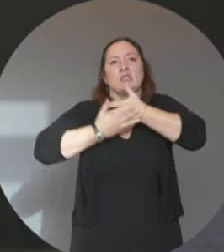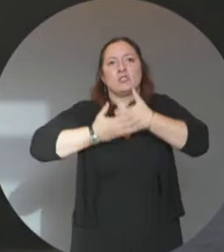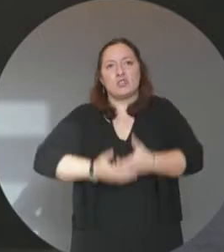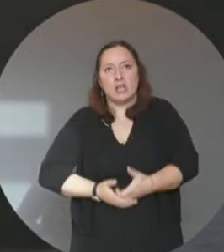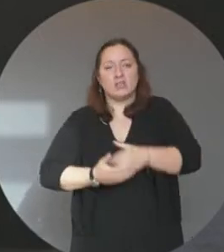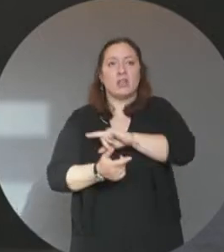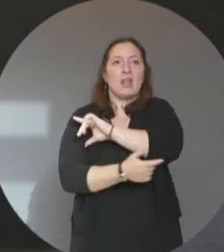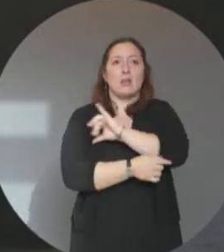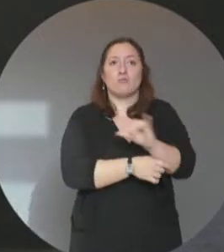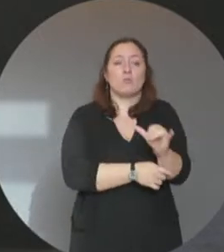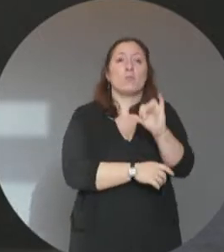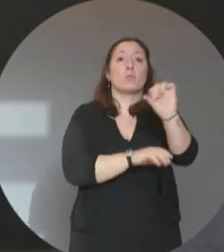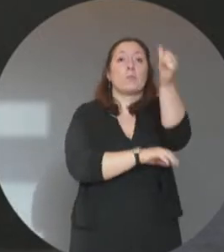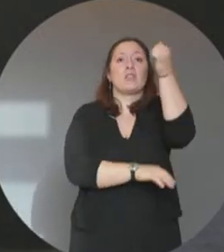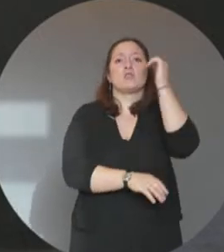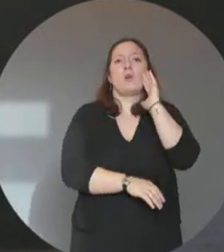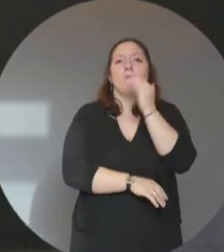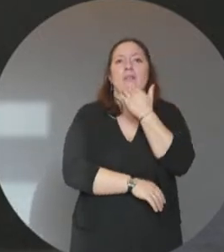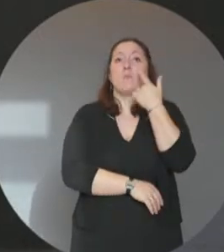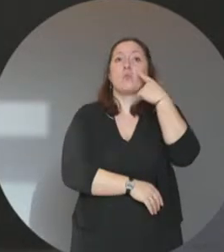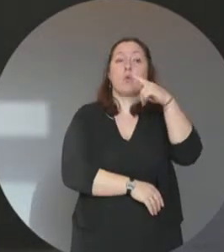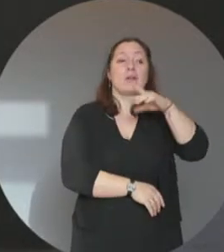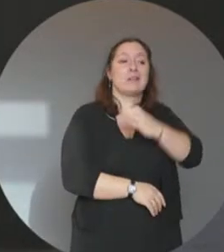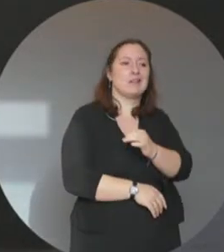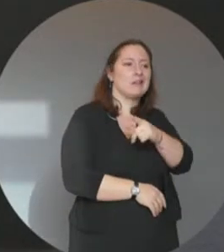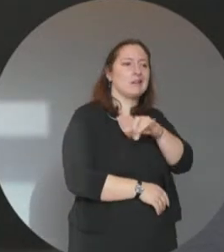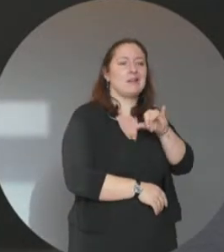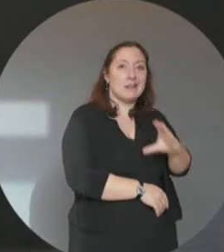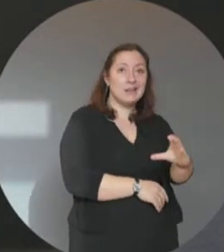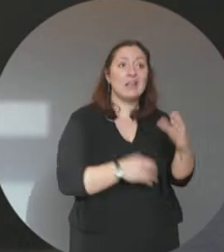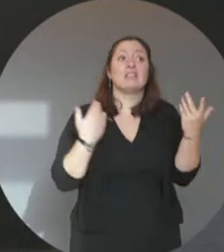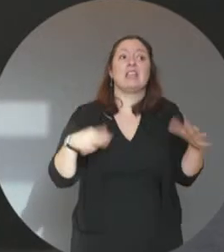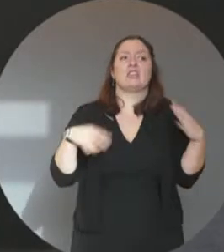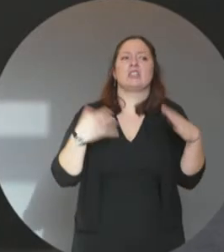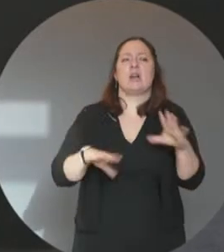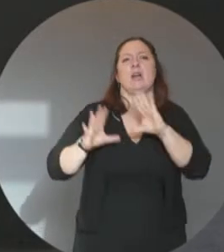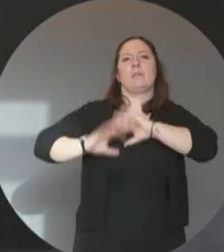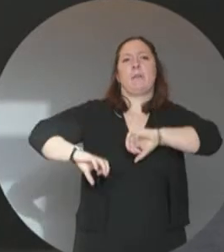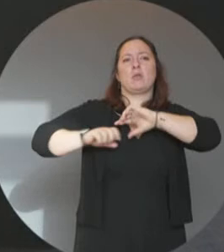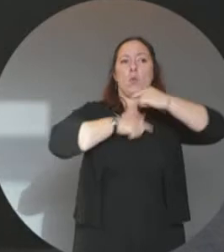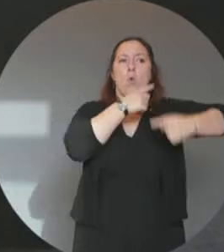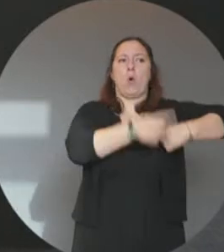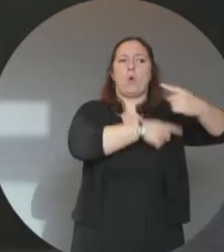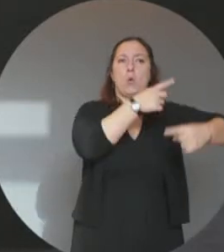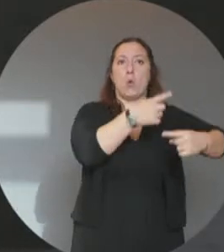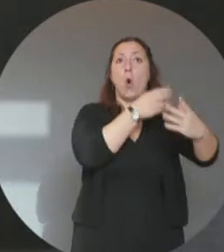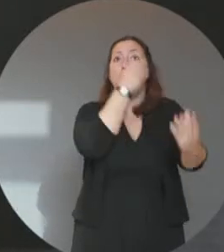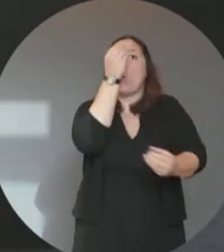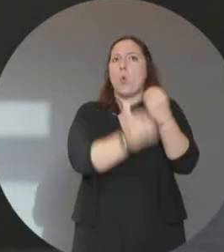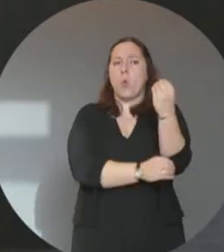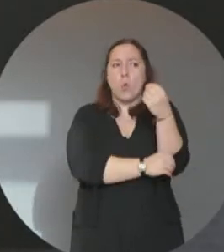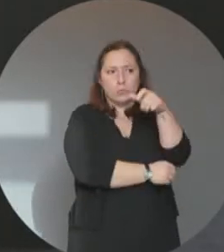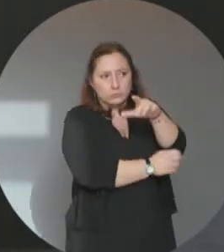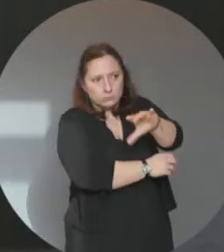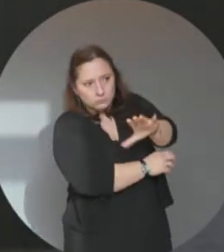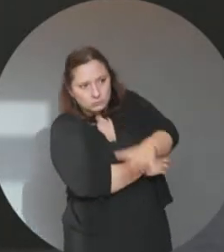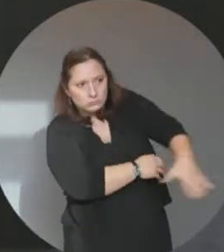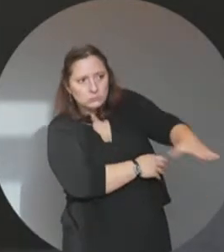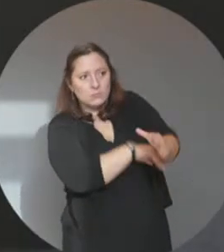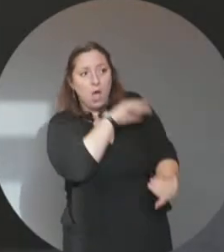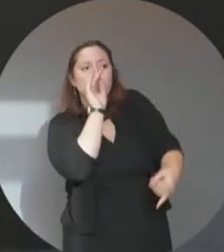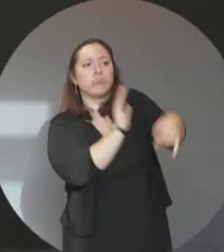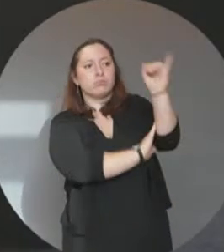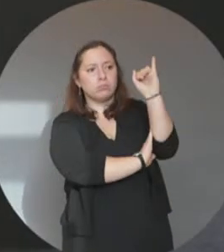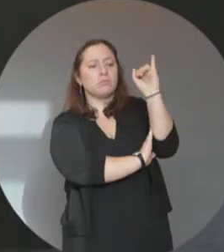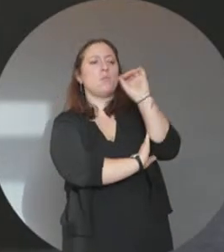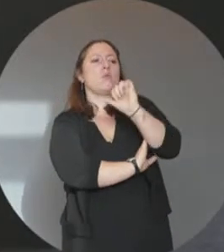le 1er janvier pour les clics qui sont déjà dans l'expérimentation en cours ou qui sont volontaires pour un démarrage au